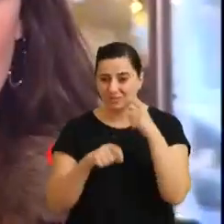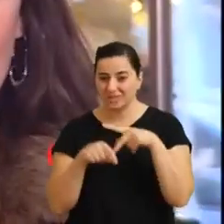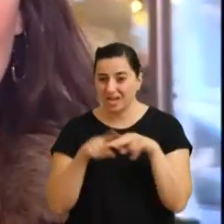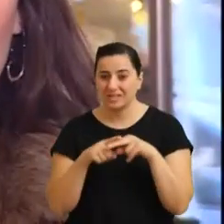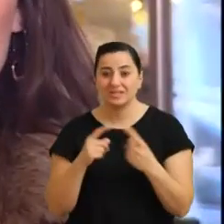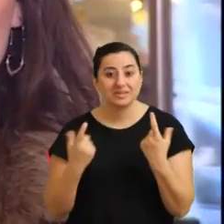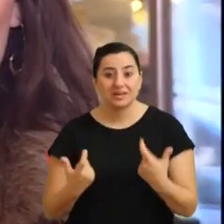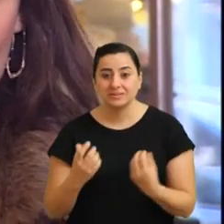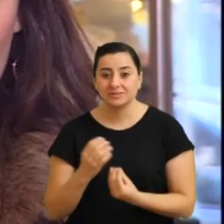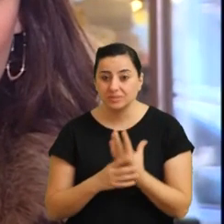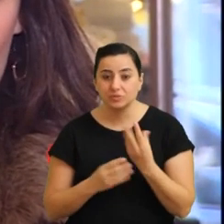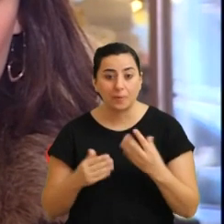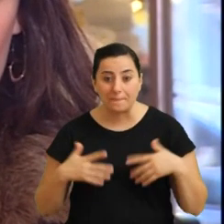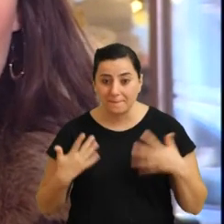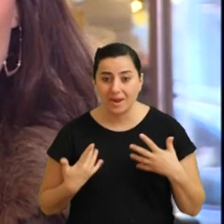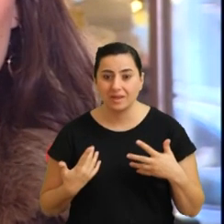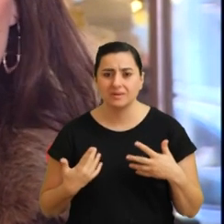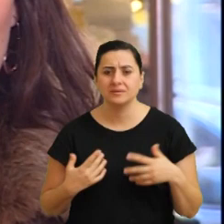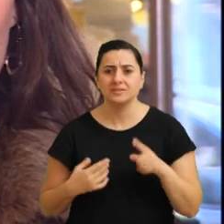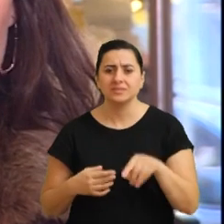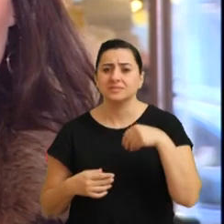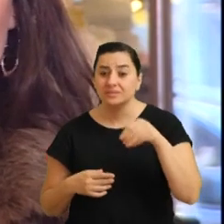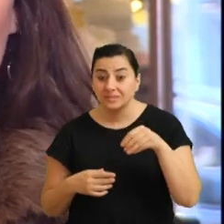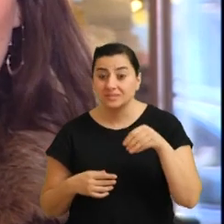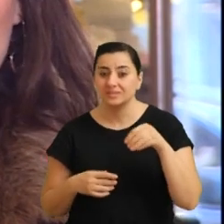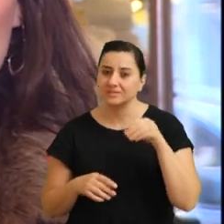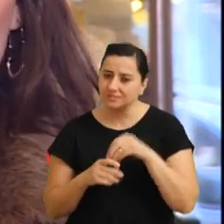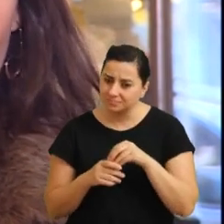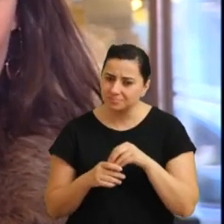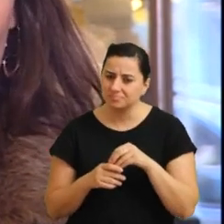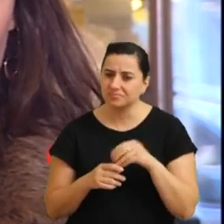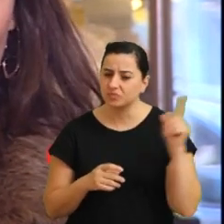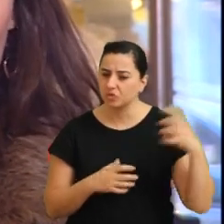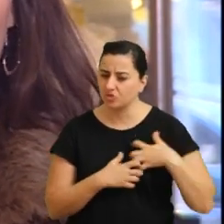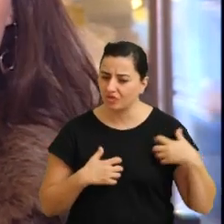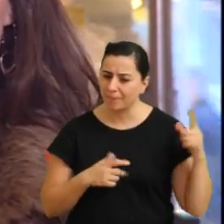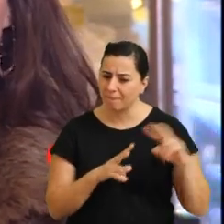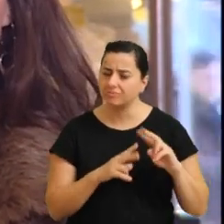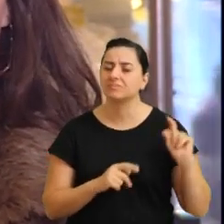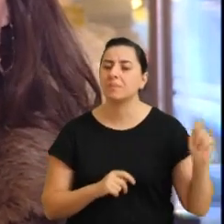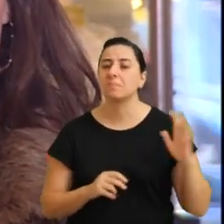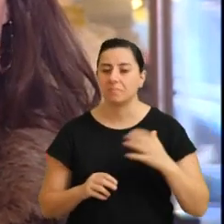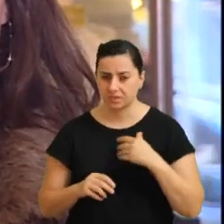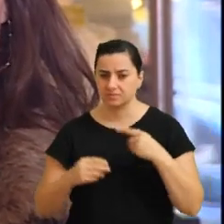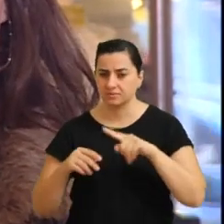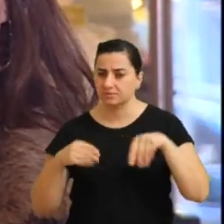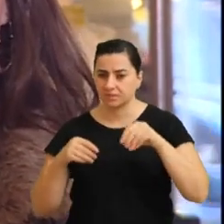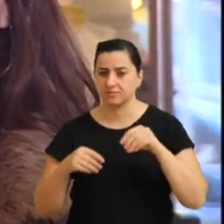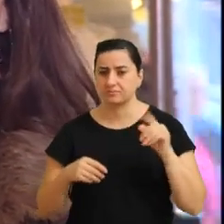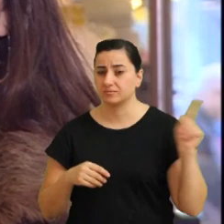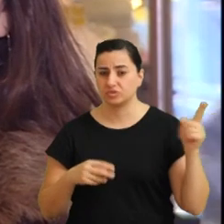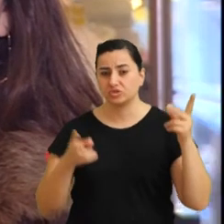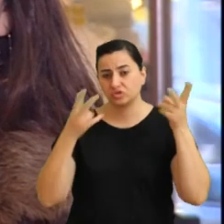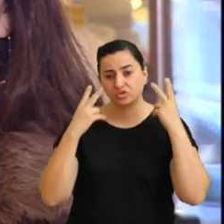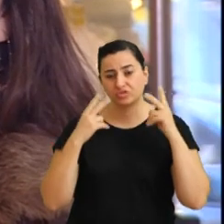nasıl üretildiğini gerçekten çok merak ediyorum. Satışa gelince Mert yine kendine çok fazla güveniyor. Ama bence bu satıştan çok Mert'in